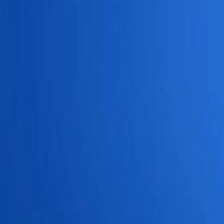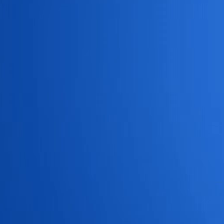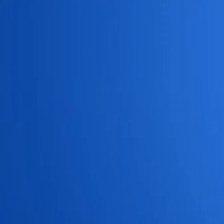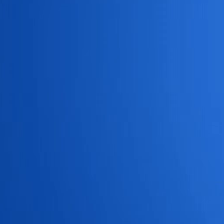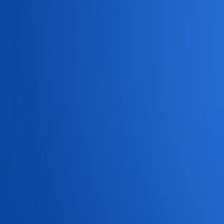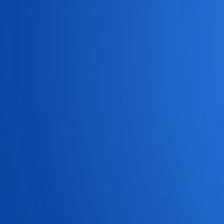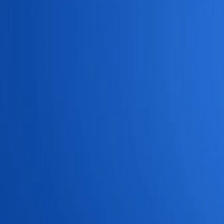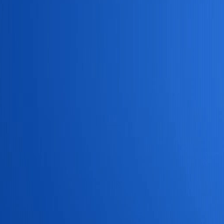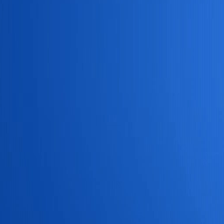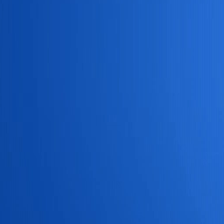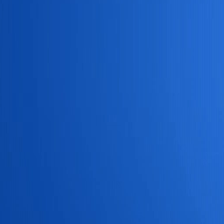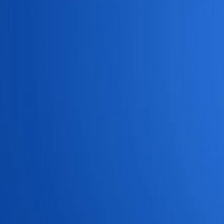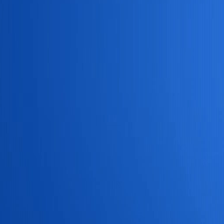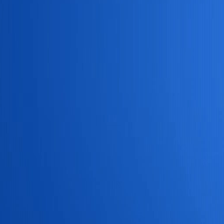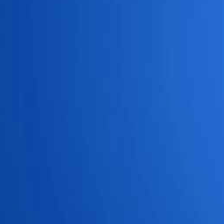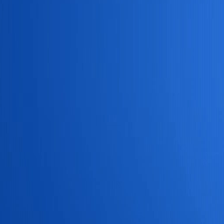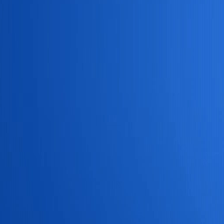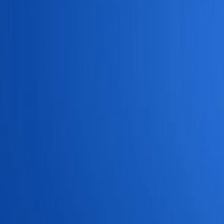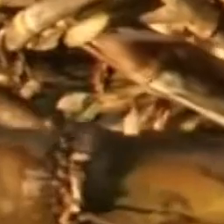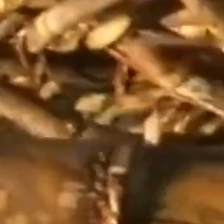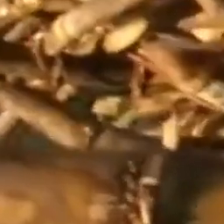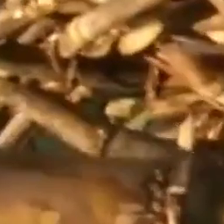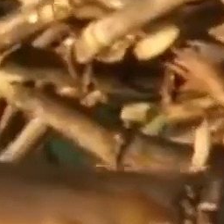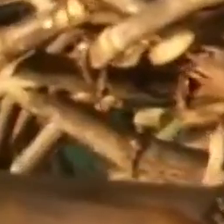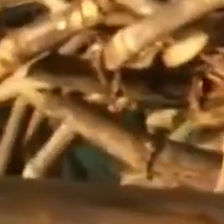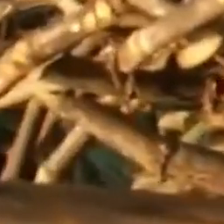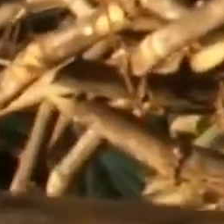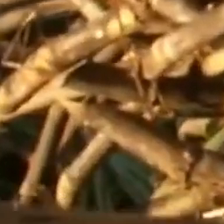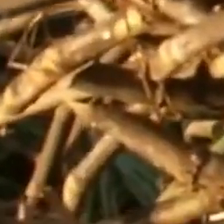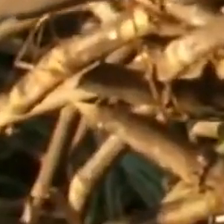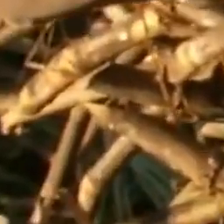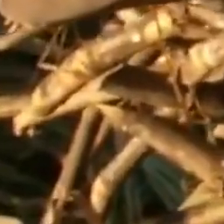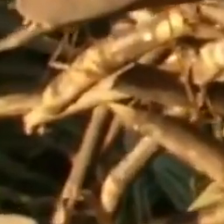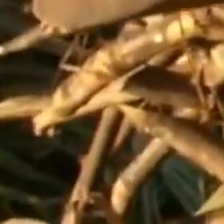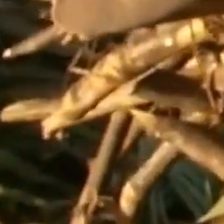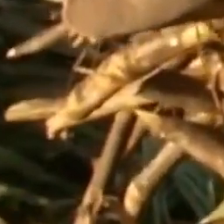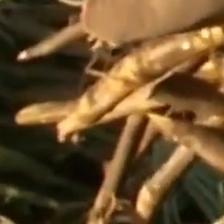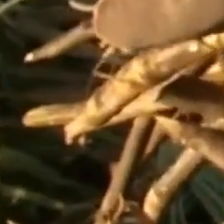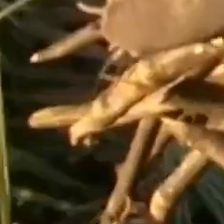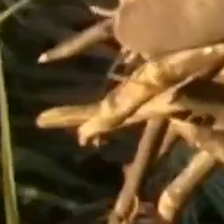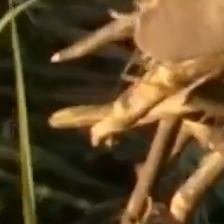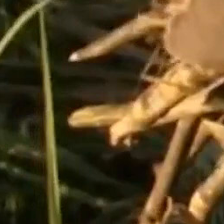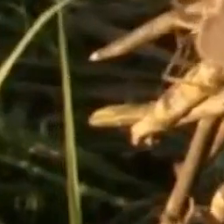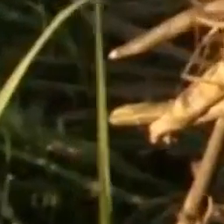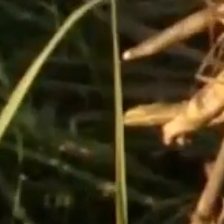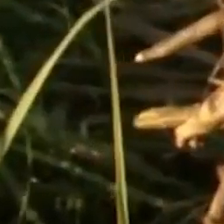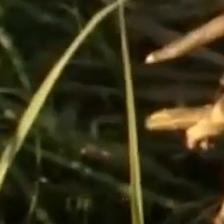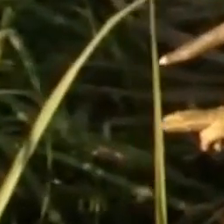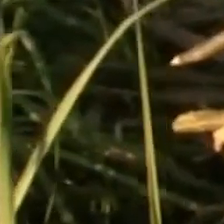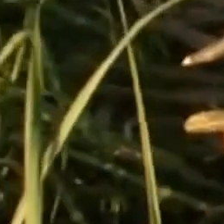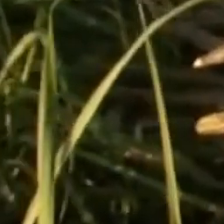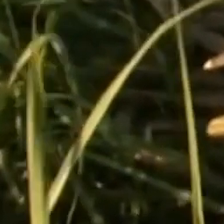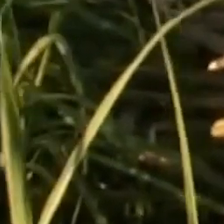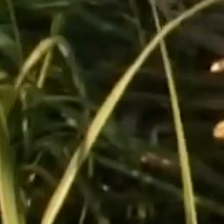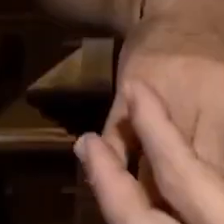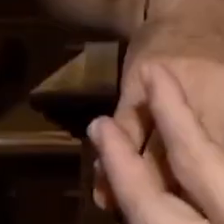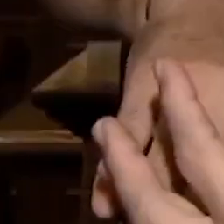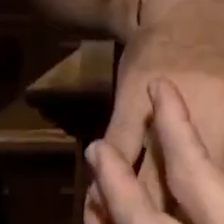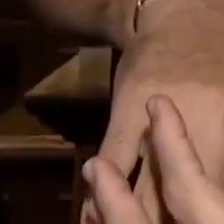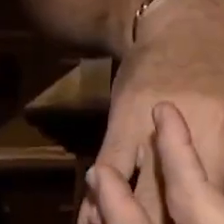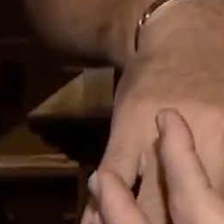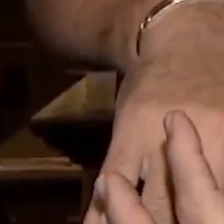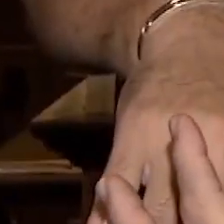pagpapagaan sa epekto ng palapit na tag-init. Si Mr. Ascona is from Negros. And he is a true